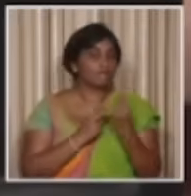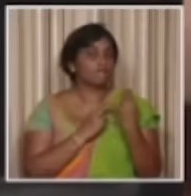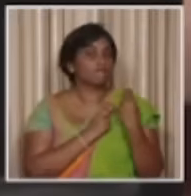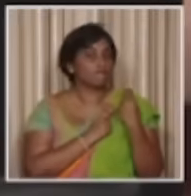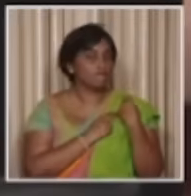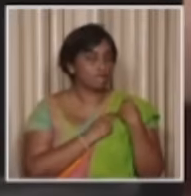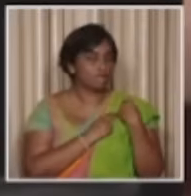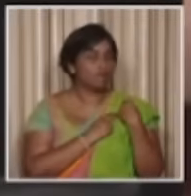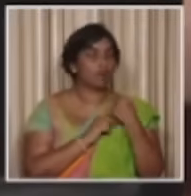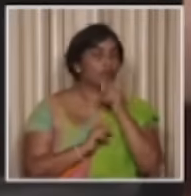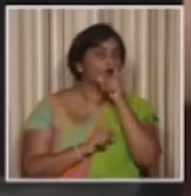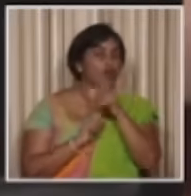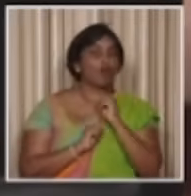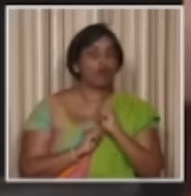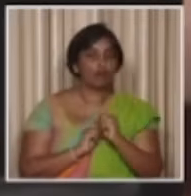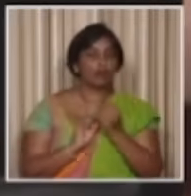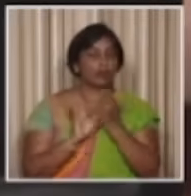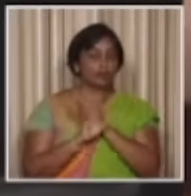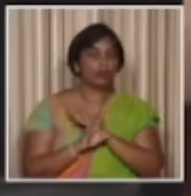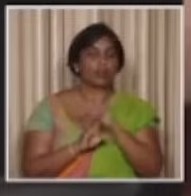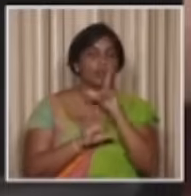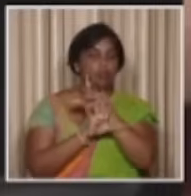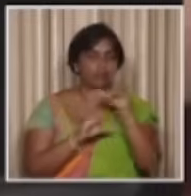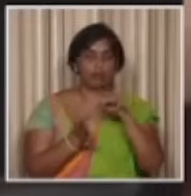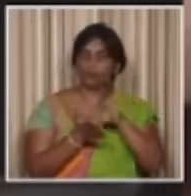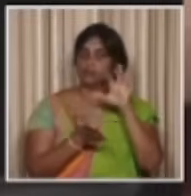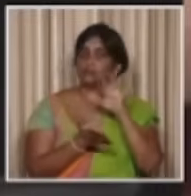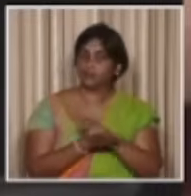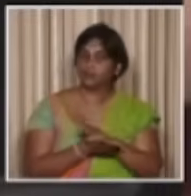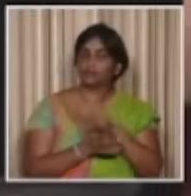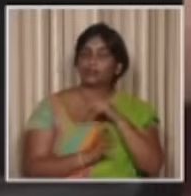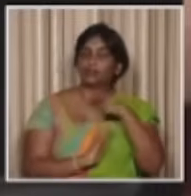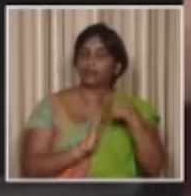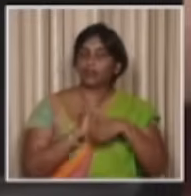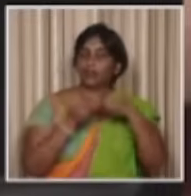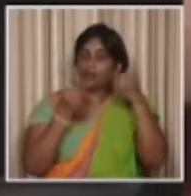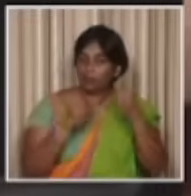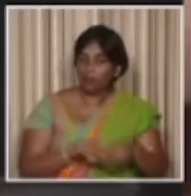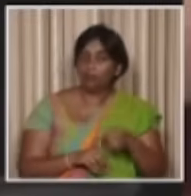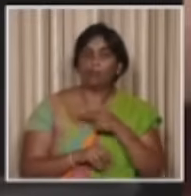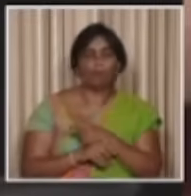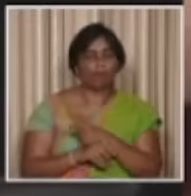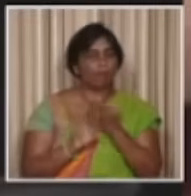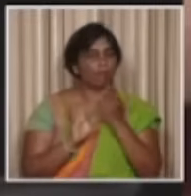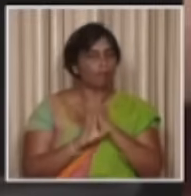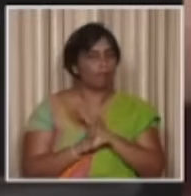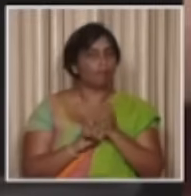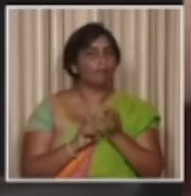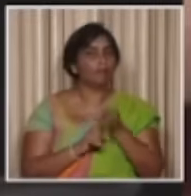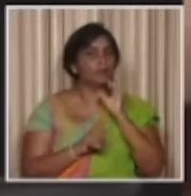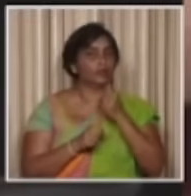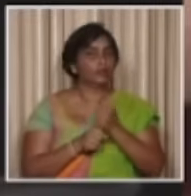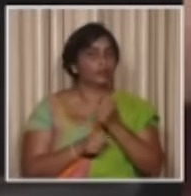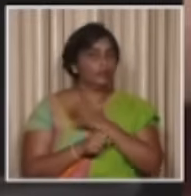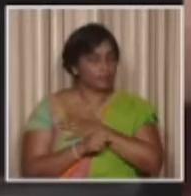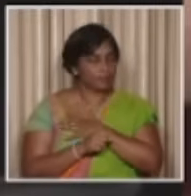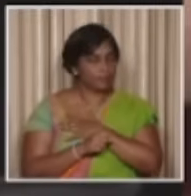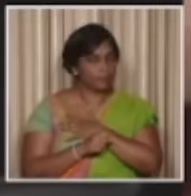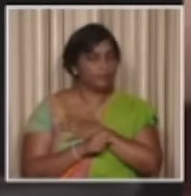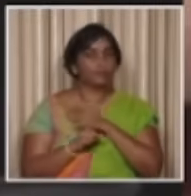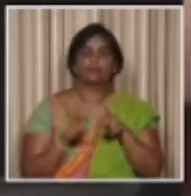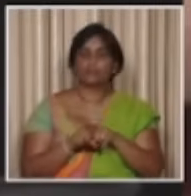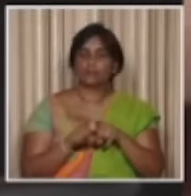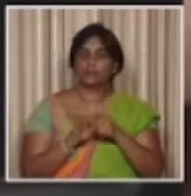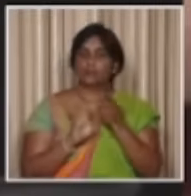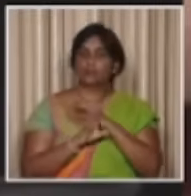වගකිය යුත්තේ කවුද කියන එක පසුගිය 14 වෙනිදා තීන්දුව දුන්නා එතකොට රට බංකොලොත් වීමට හිටපු ජනාධිපති ගෝඨාභය රාජපක්ෂ ඒ